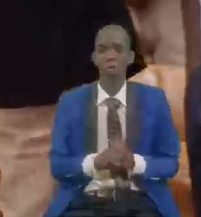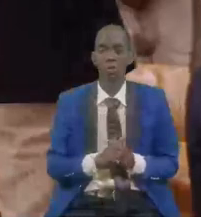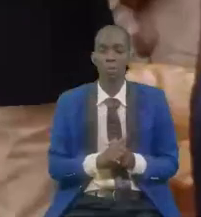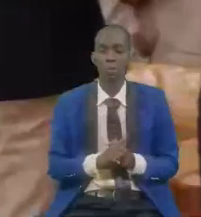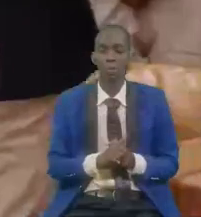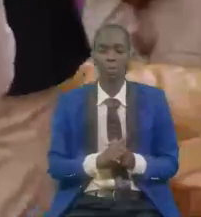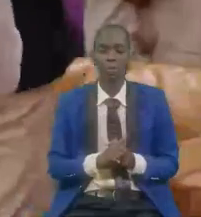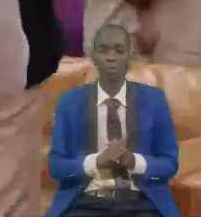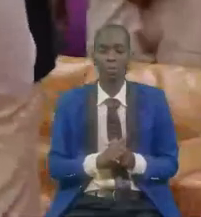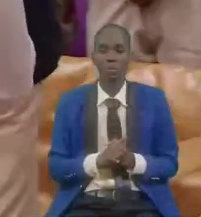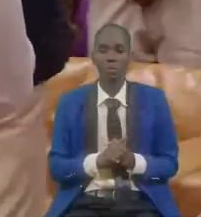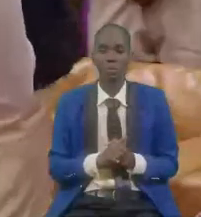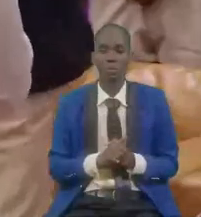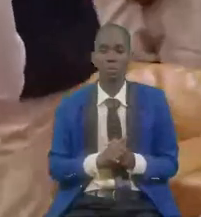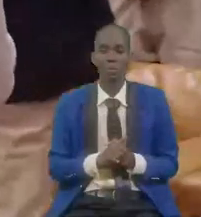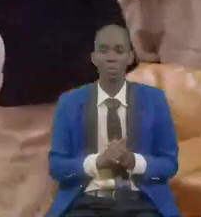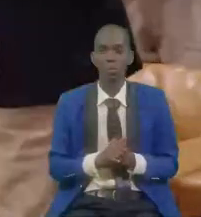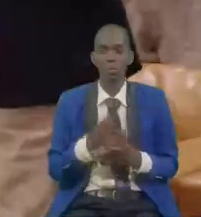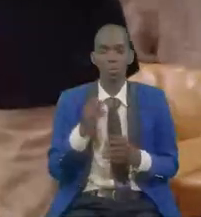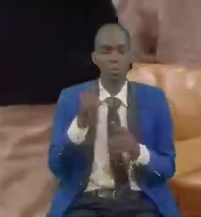Ne vous trompez pas.